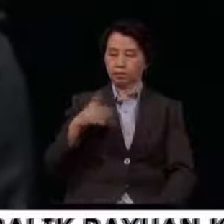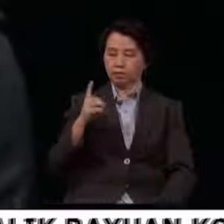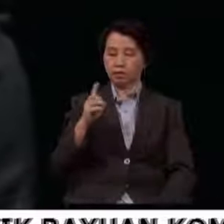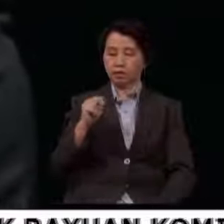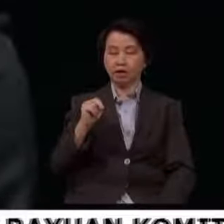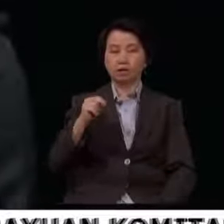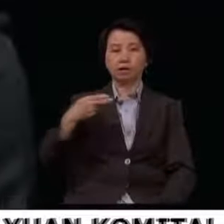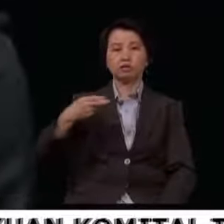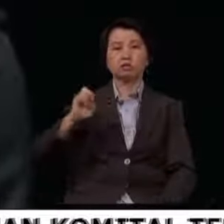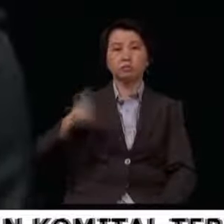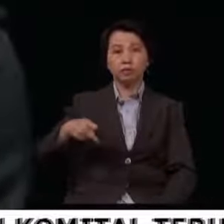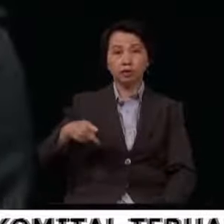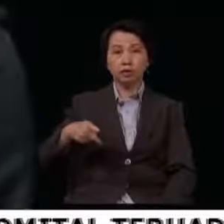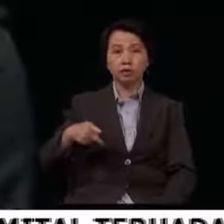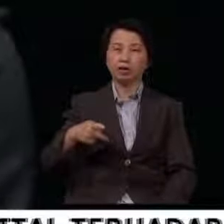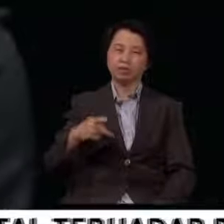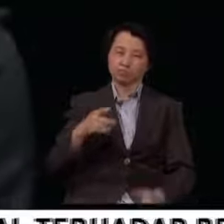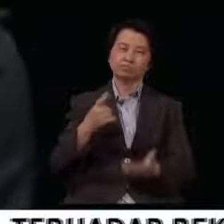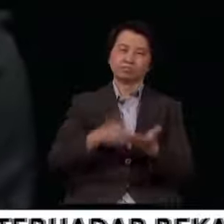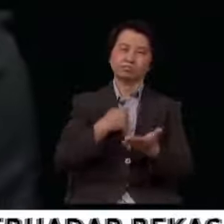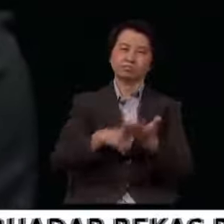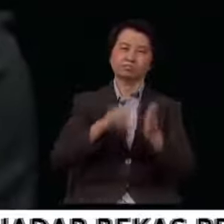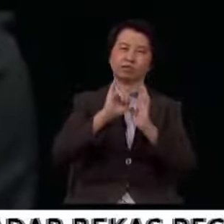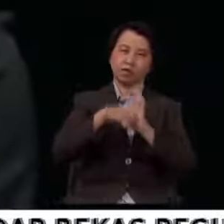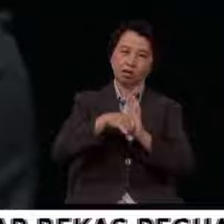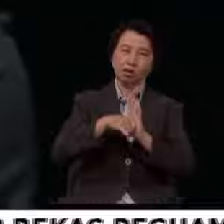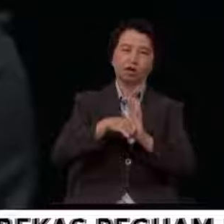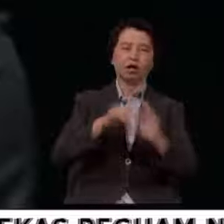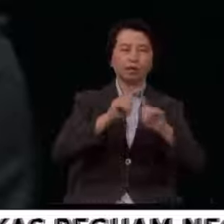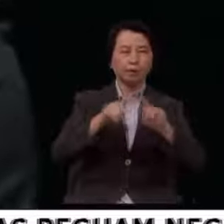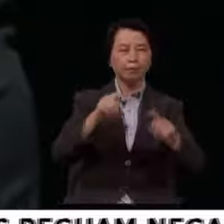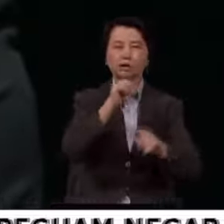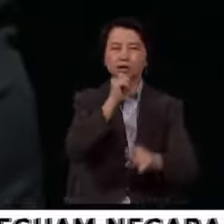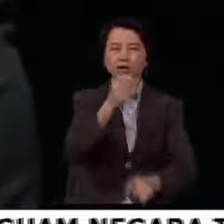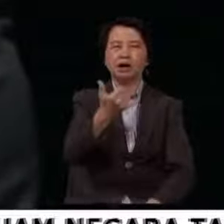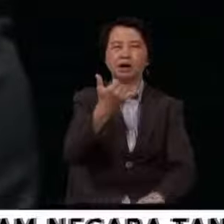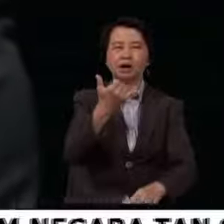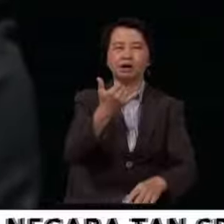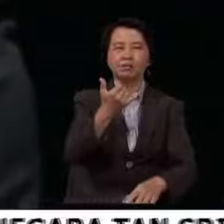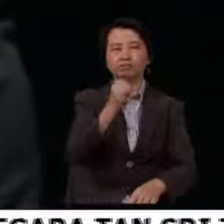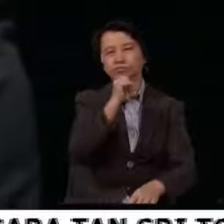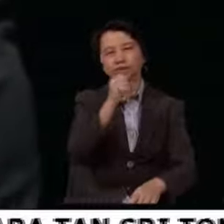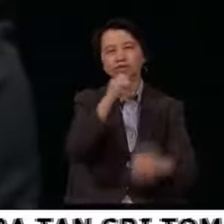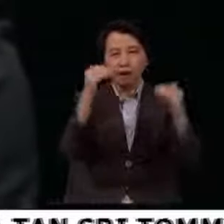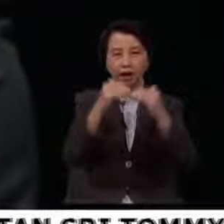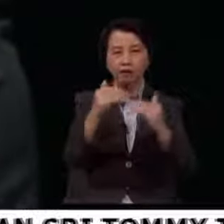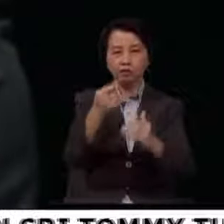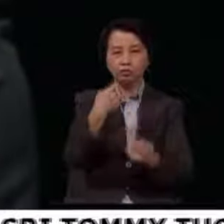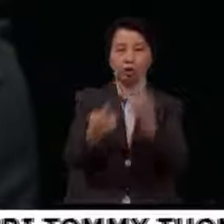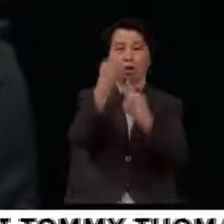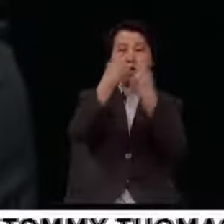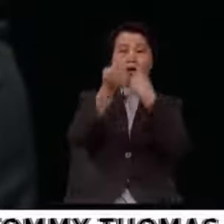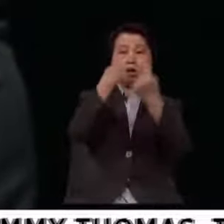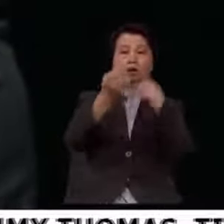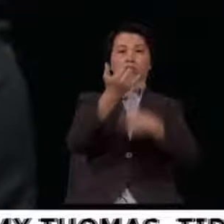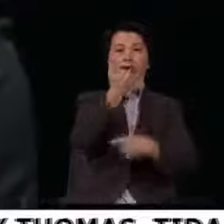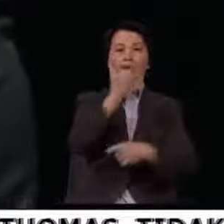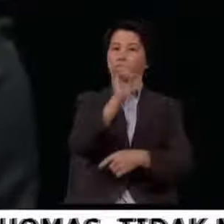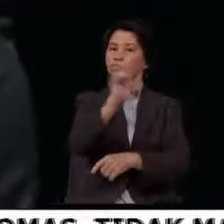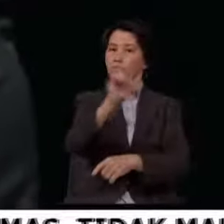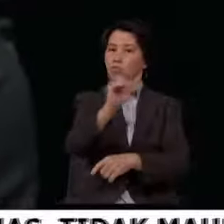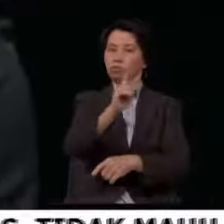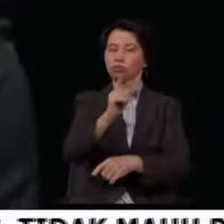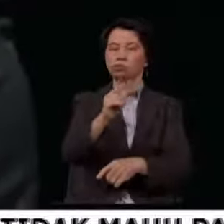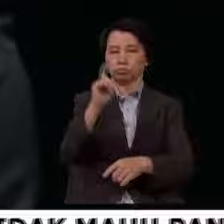penjaga Kami sangat membutuhkan MP3 sama dari pH yang berkaitan penyegel